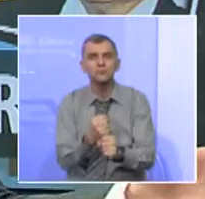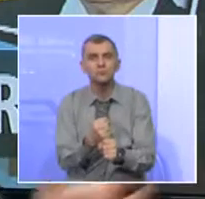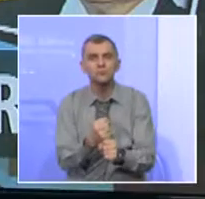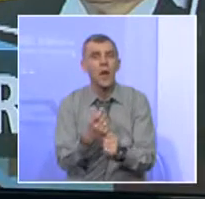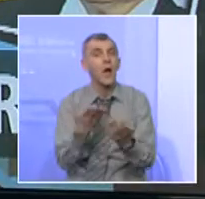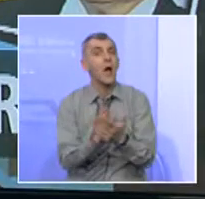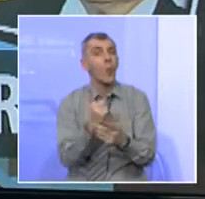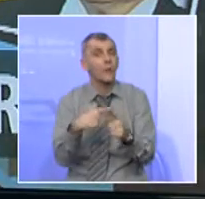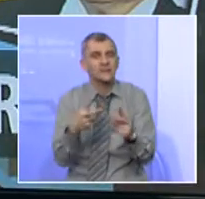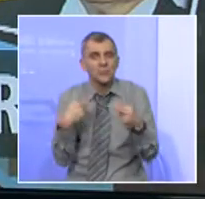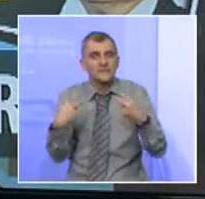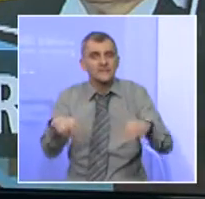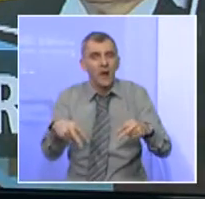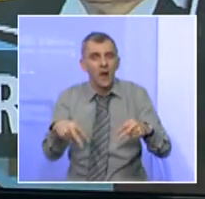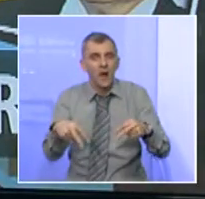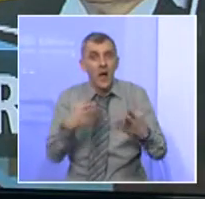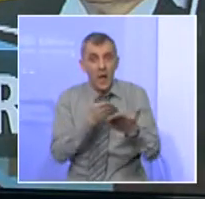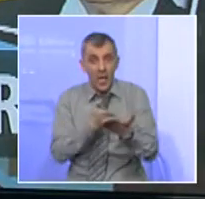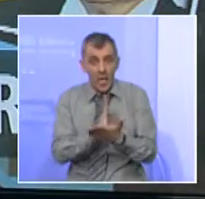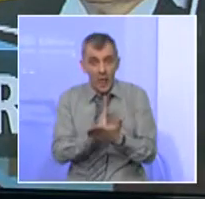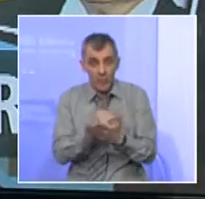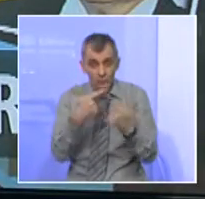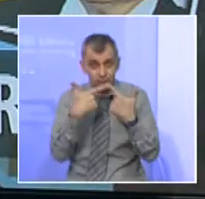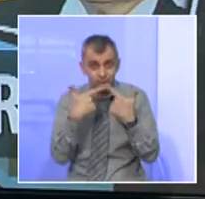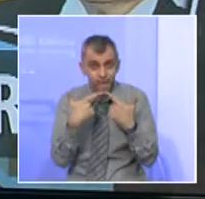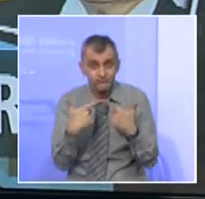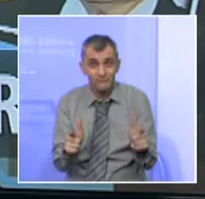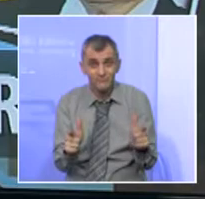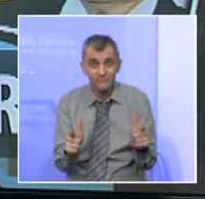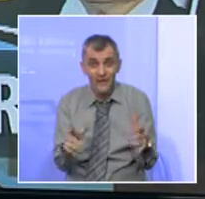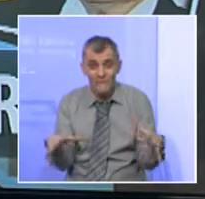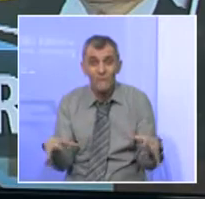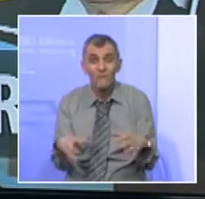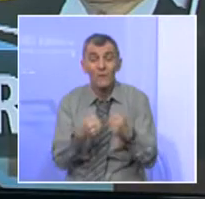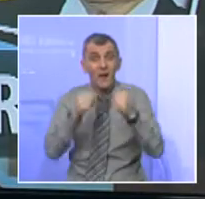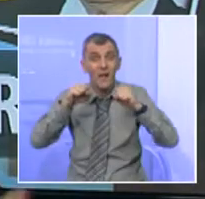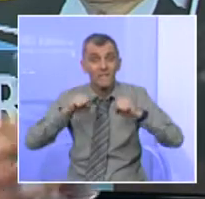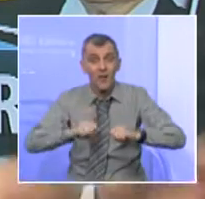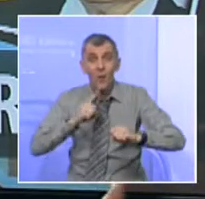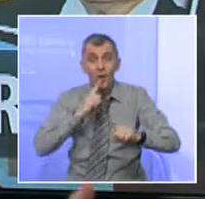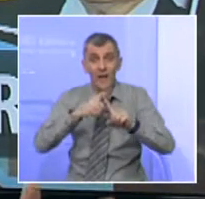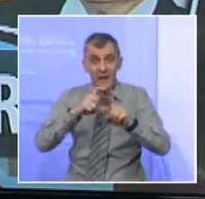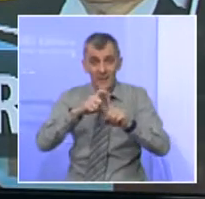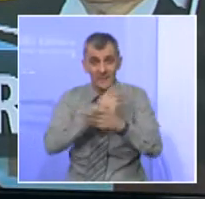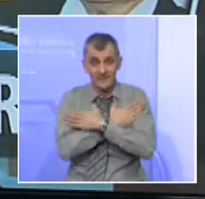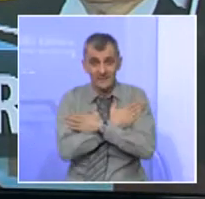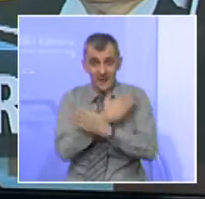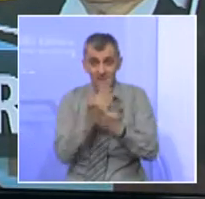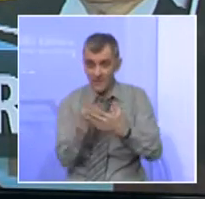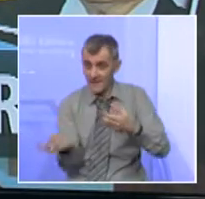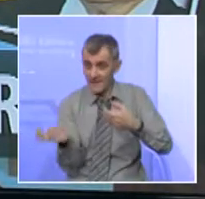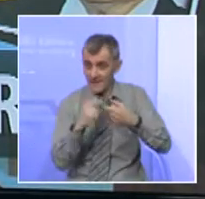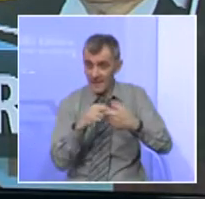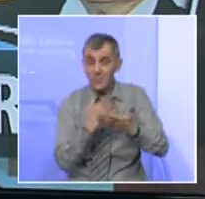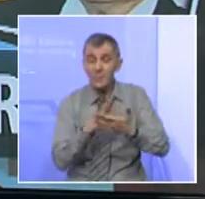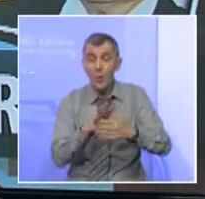razlog strah da ukoliko dozvoli formiranje vlasti u kojoj će HDZ biti dio parlamentarne